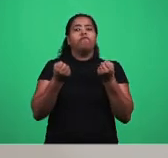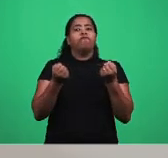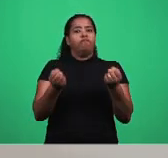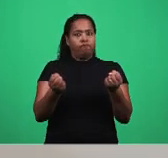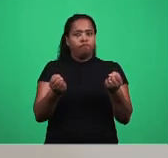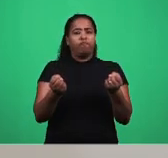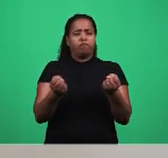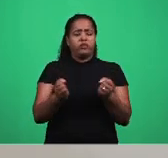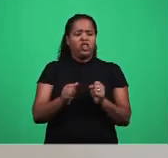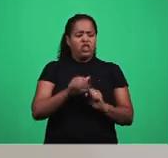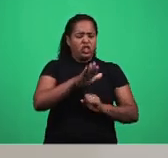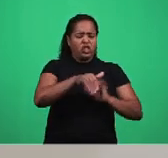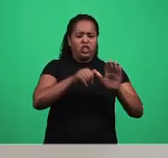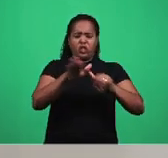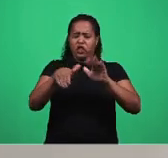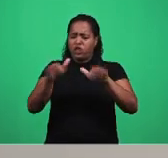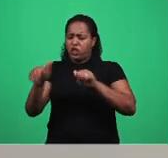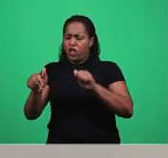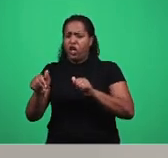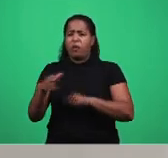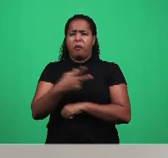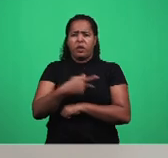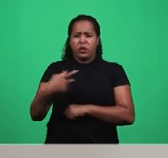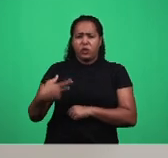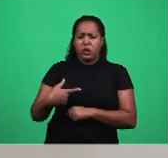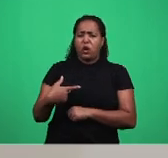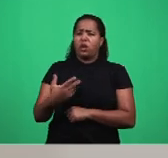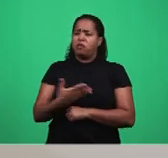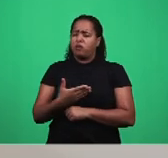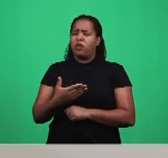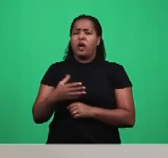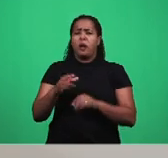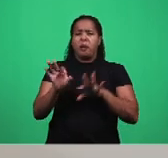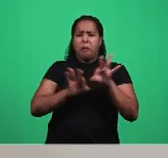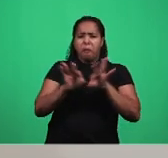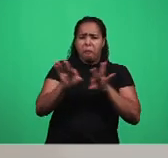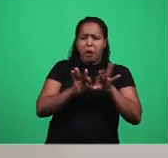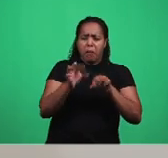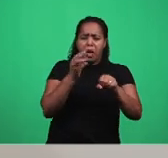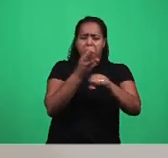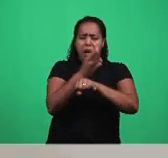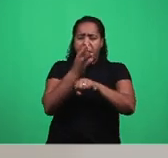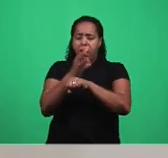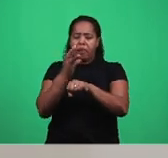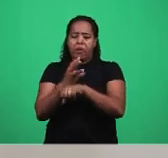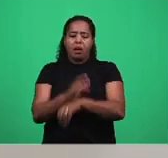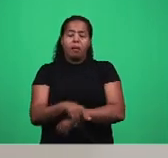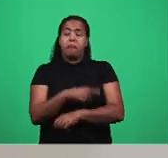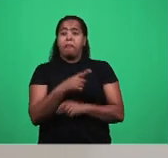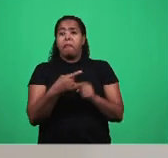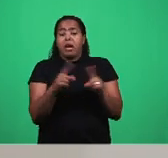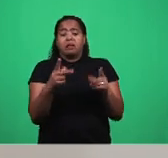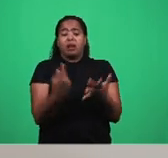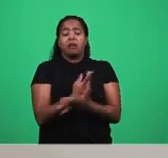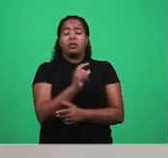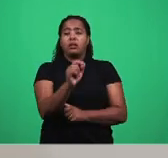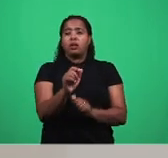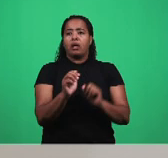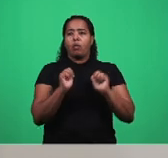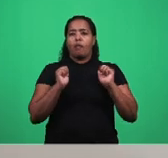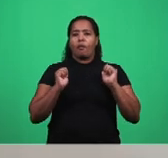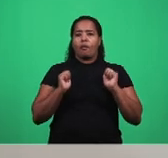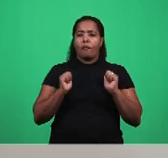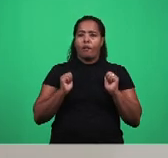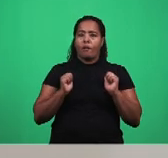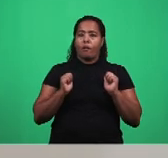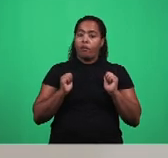appelé des pasteurs, des frères et sœurs, préparés dans WhatsApp et tout, mais on n'a pas vu l'engagement. On ne sait pas